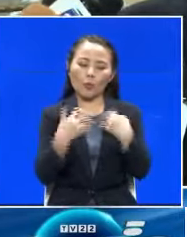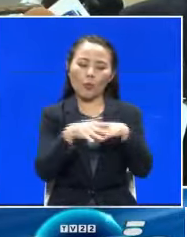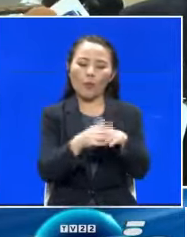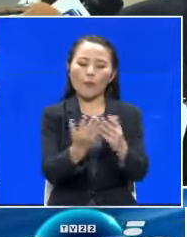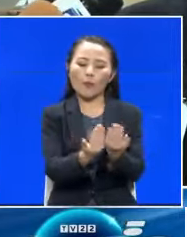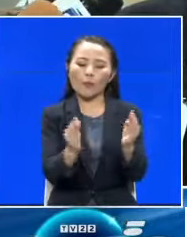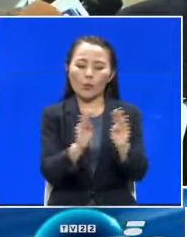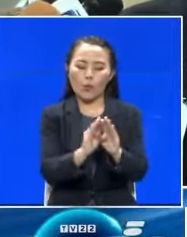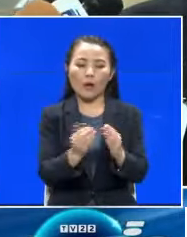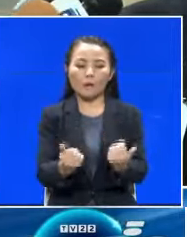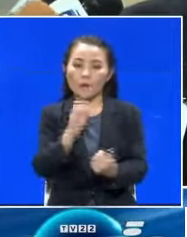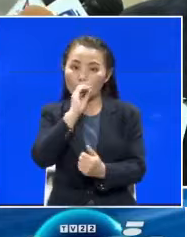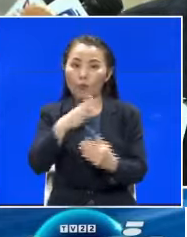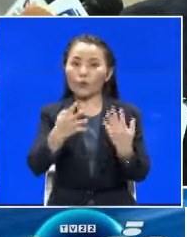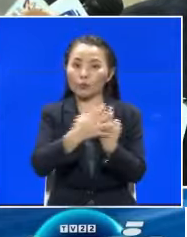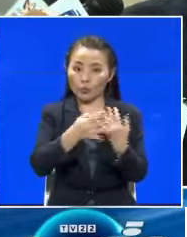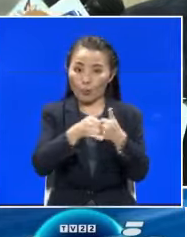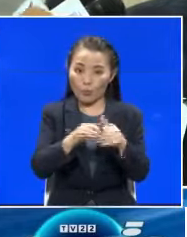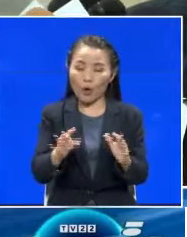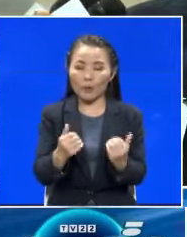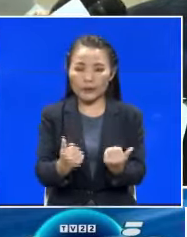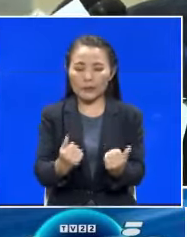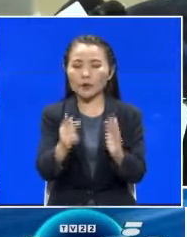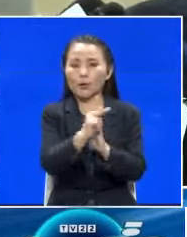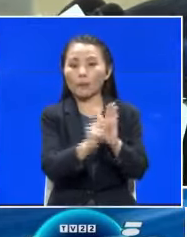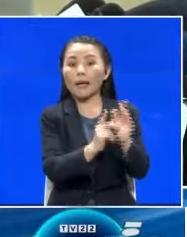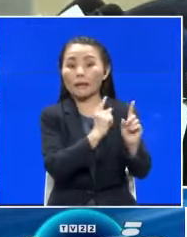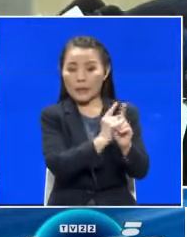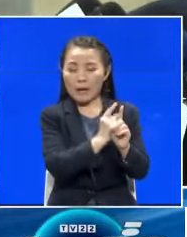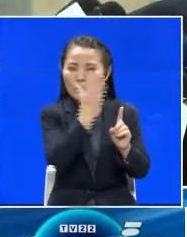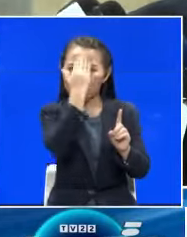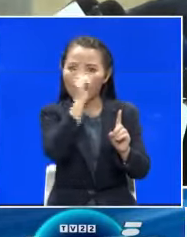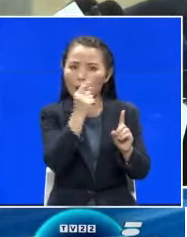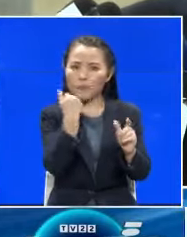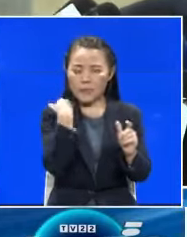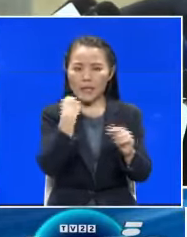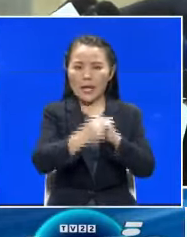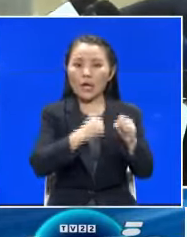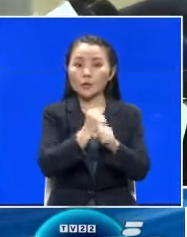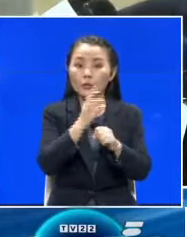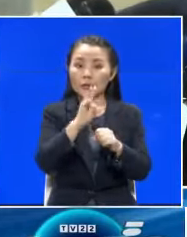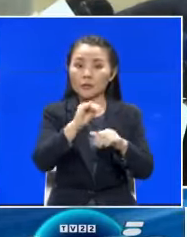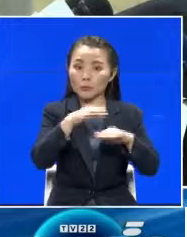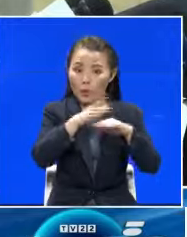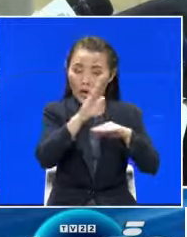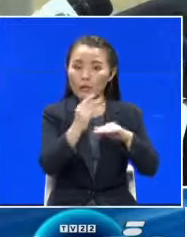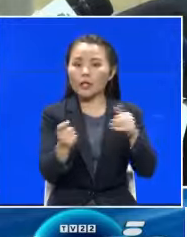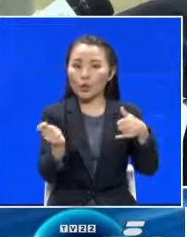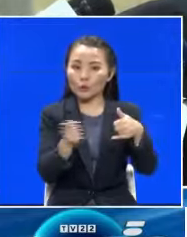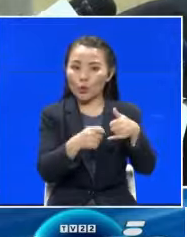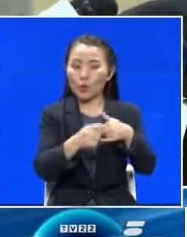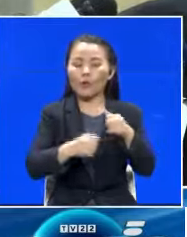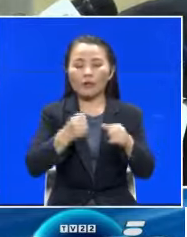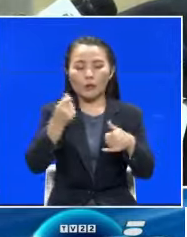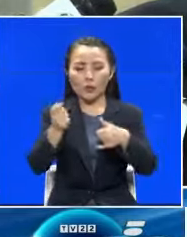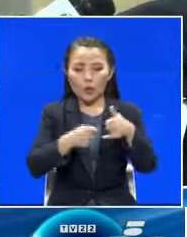ณนพดลยังบอกอีกนะคะว่าการพักโทษของอดีตนายกทักษิณเป็นไปตามกฎหมายเนื่องจากมีอายุเกิน70ปีและก็รับโทษมาอย่างน้อย